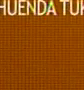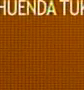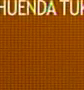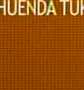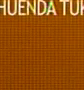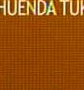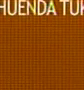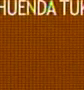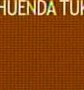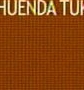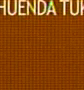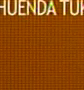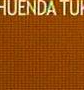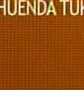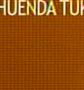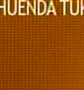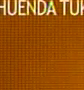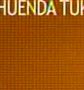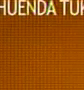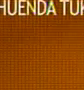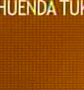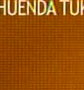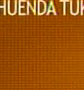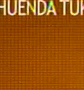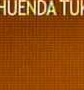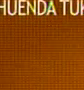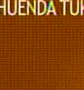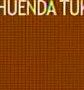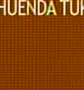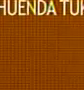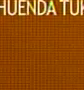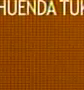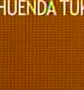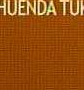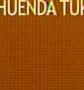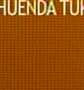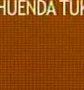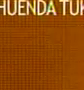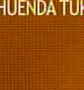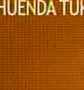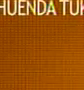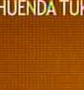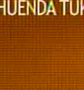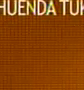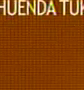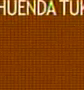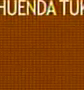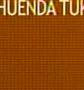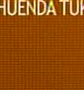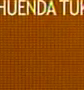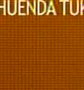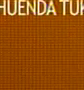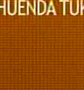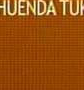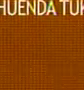to bomb that forest completely. We need to deal with that forest and deal with these criminals. Mratibu wa usalama ukanda